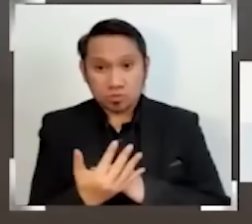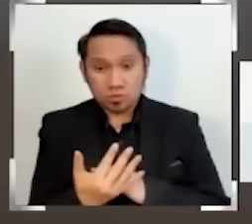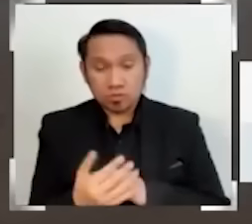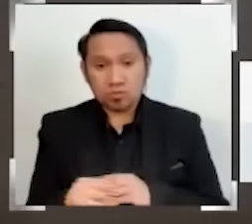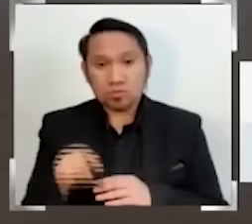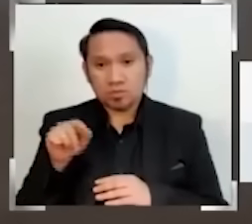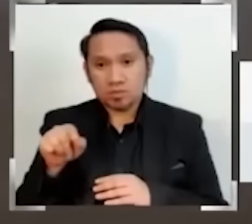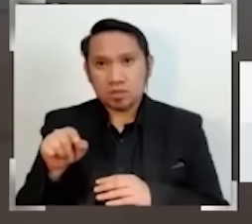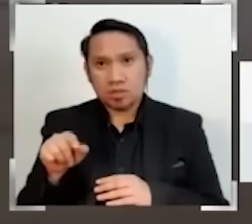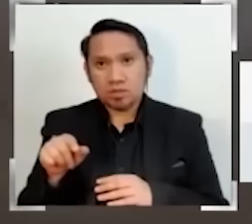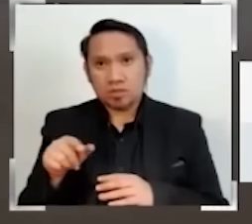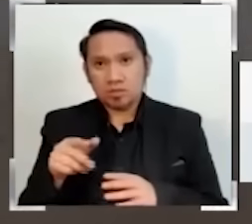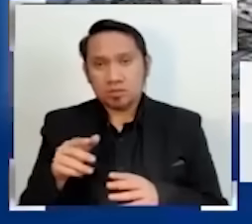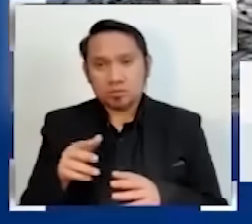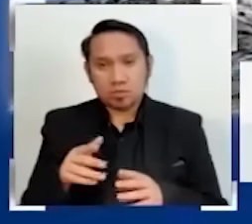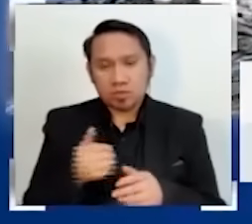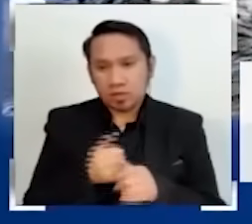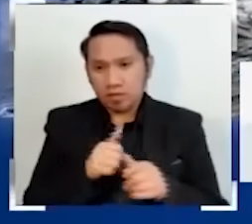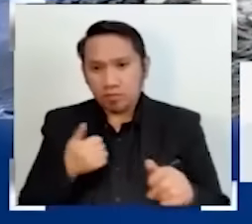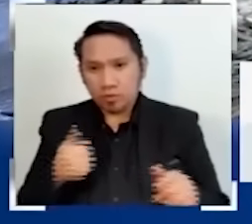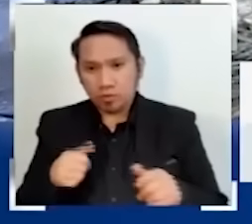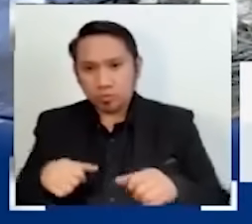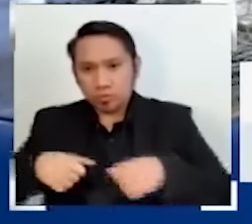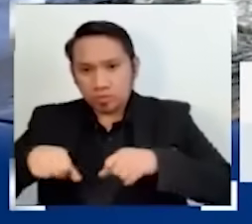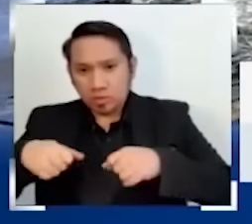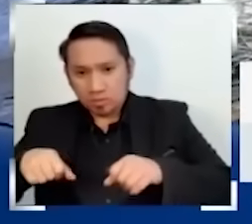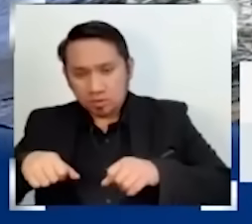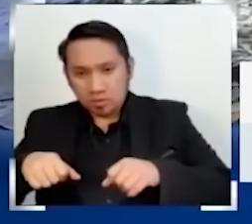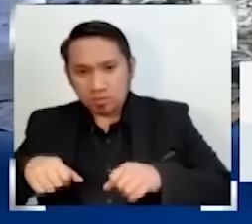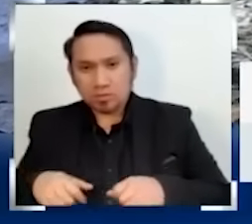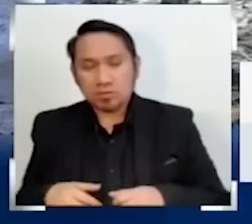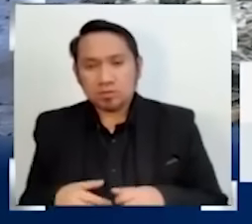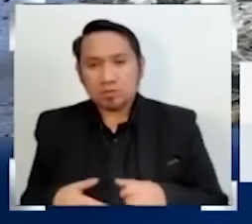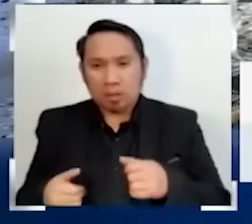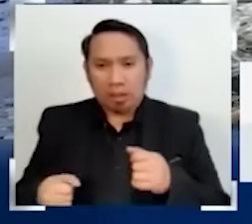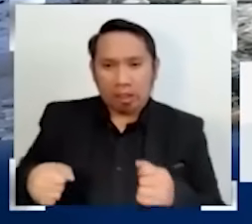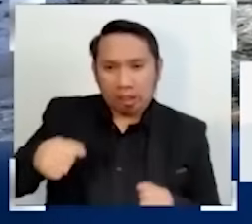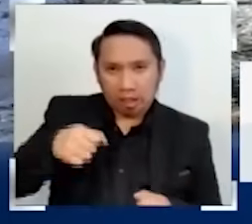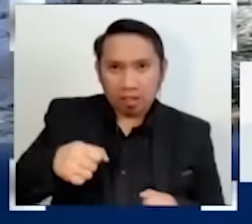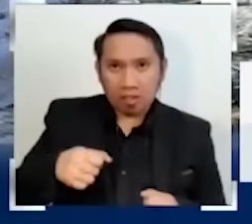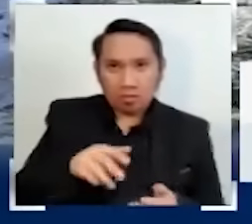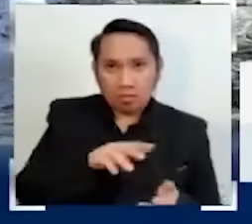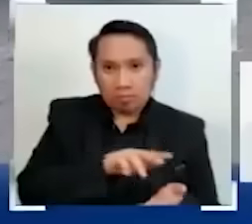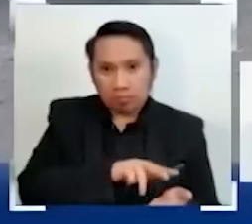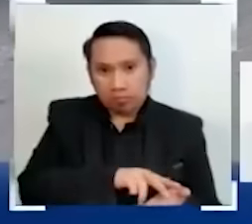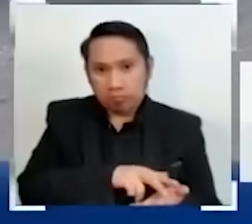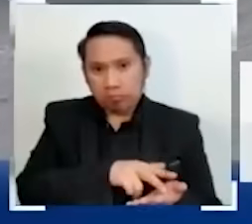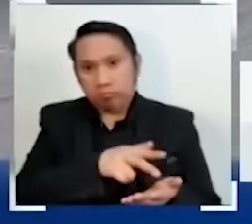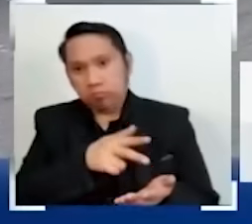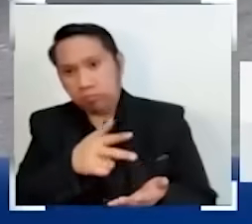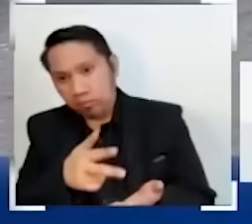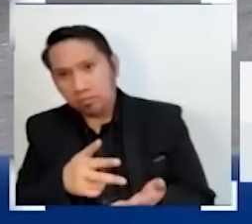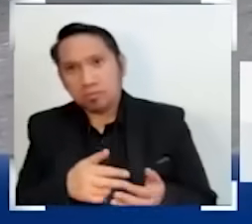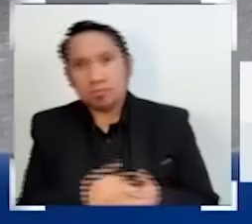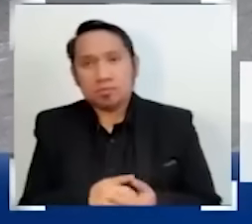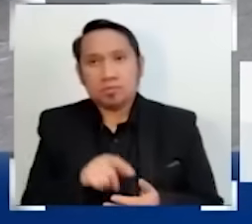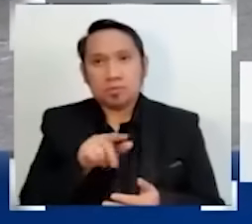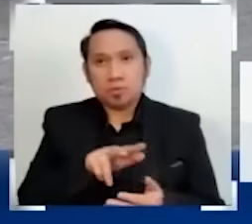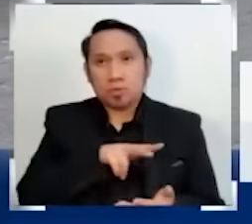sa kasalubong ng motorsiklo, pagkabig niya sa manibela, umangat ng unang bahagi ng sasakyan, saka ito